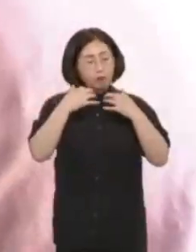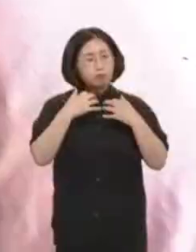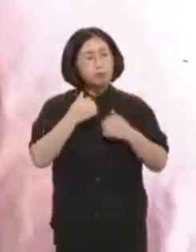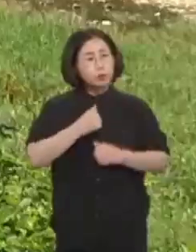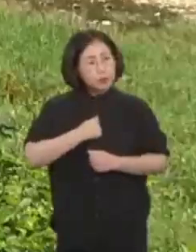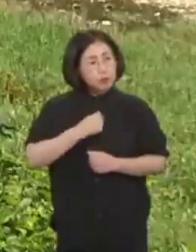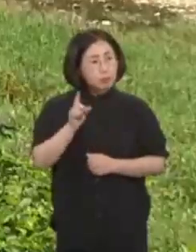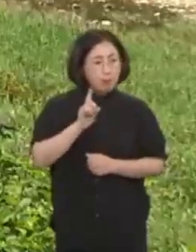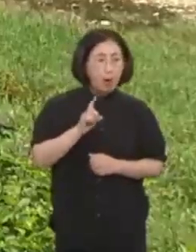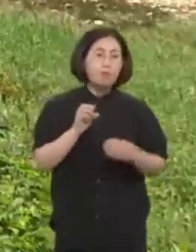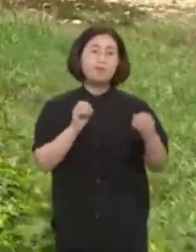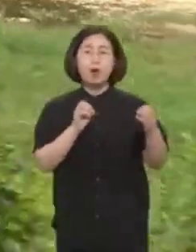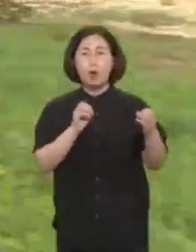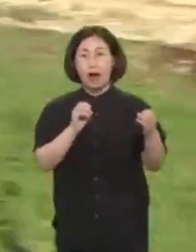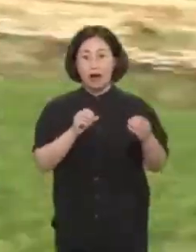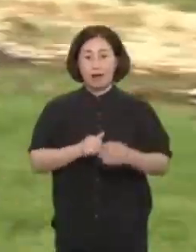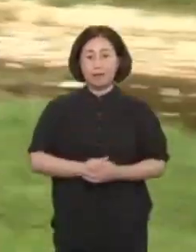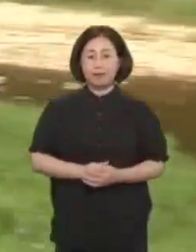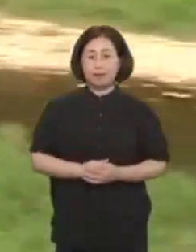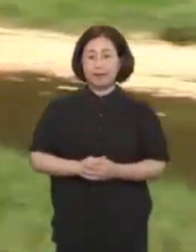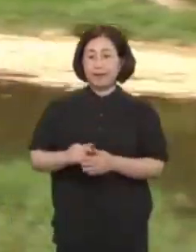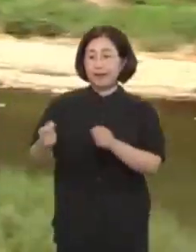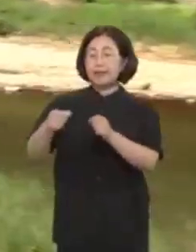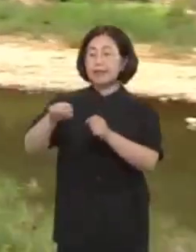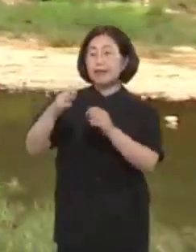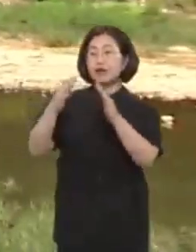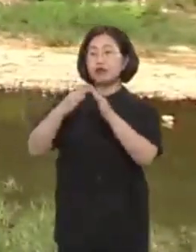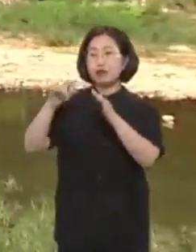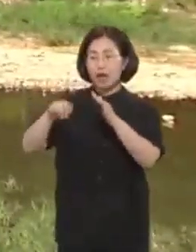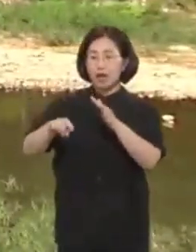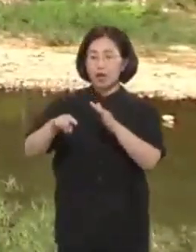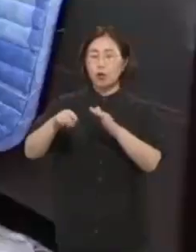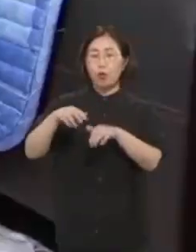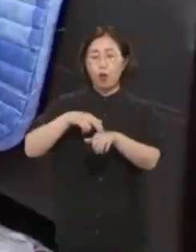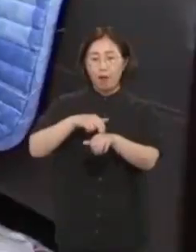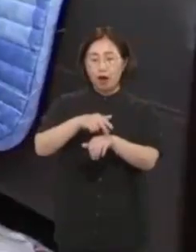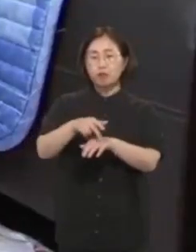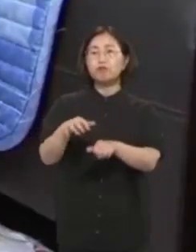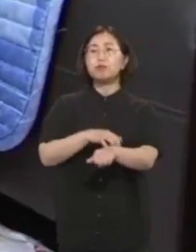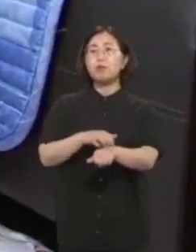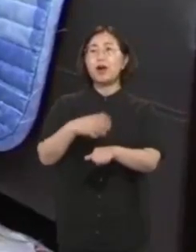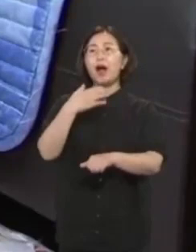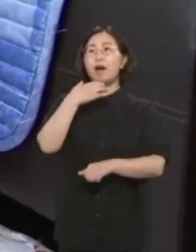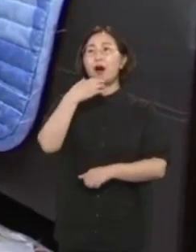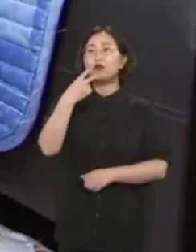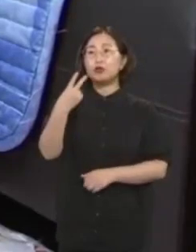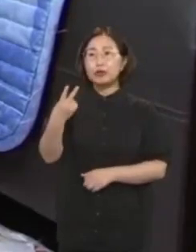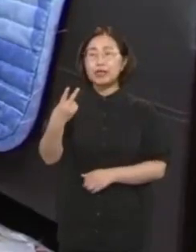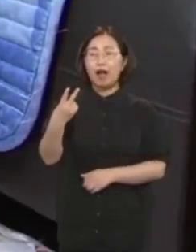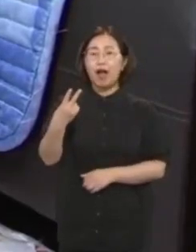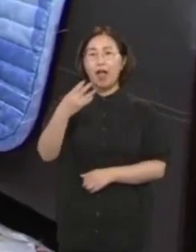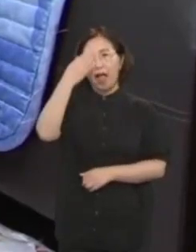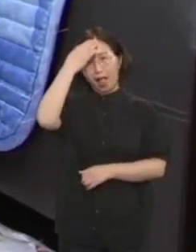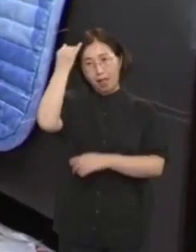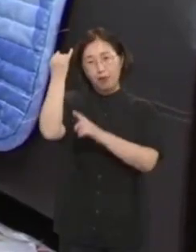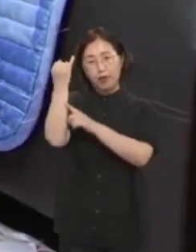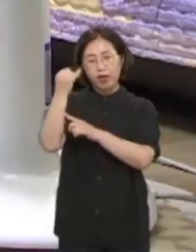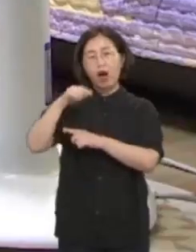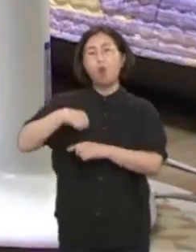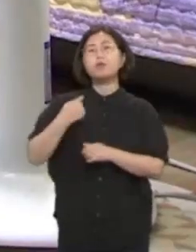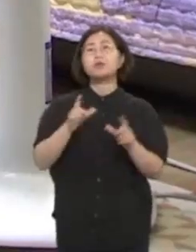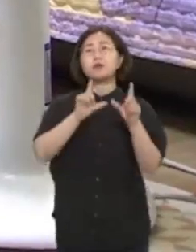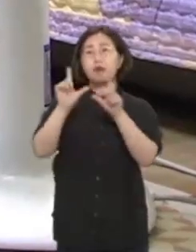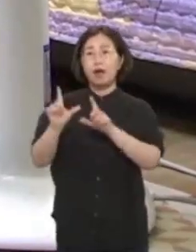소통입니다. 인근의 한 주택에서도 거동이 불편한 92살의 성복학 할머니가 지리한 여름 내내 홀로 집을 지키고